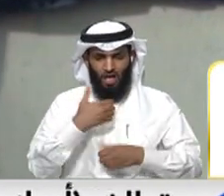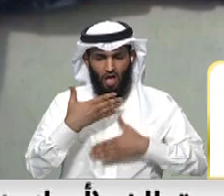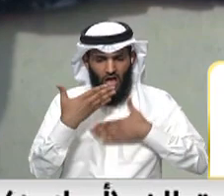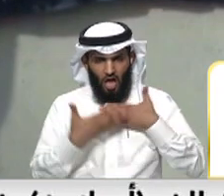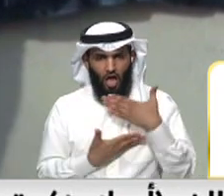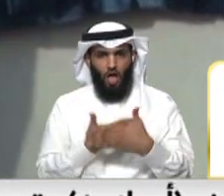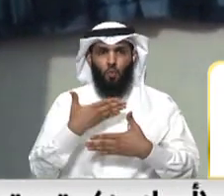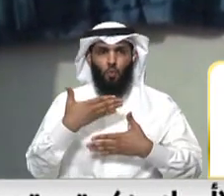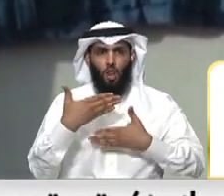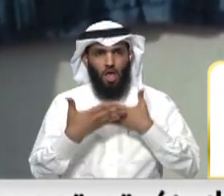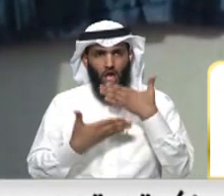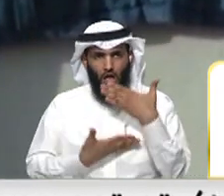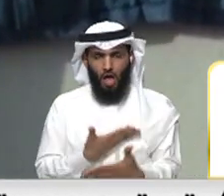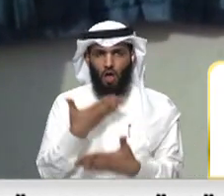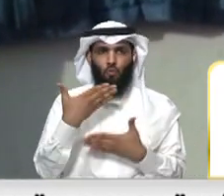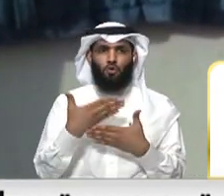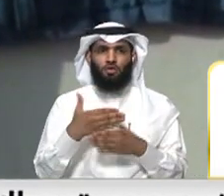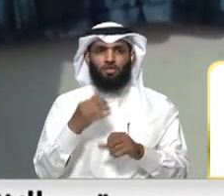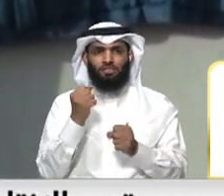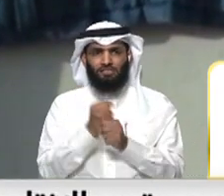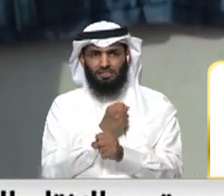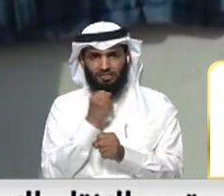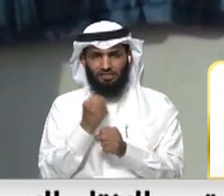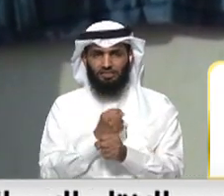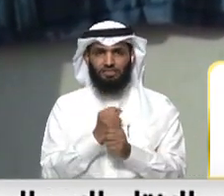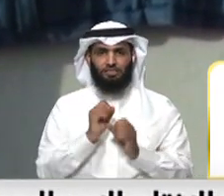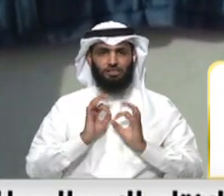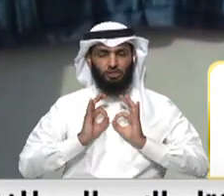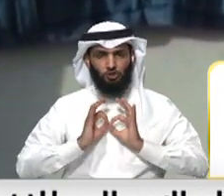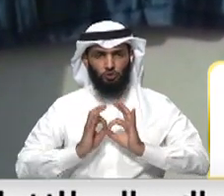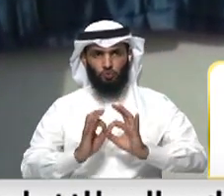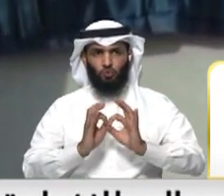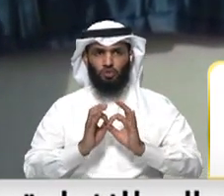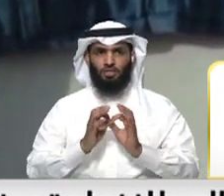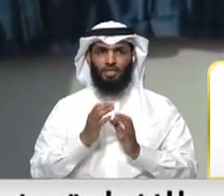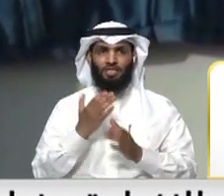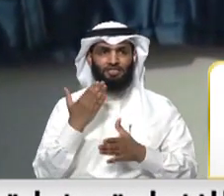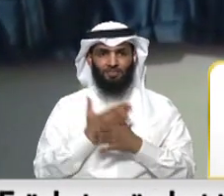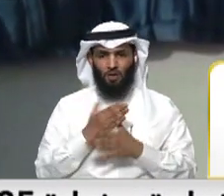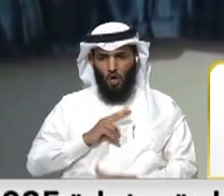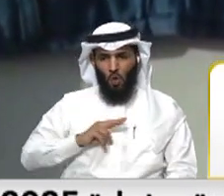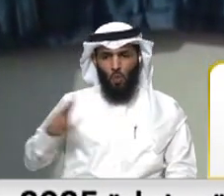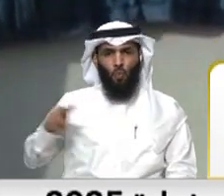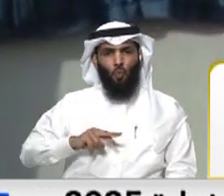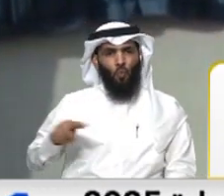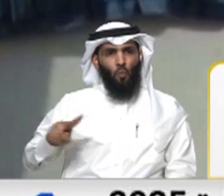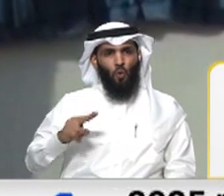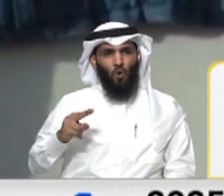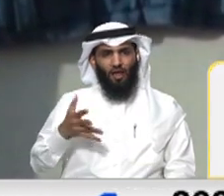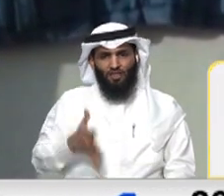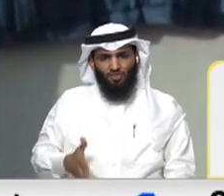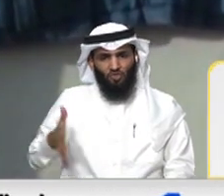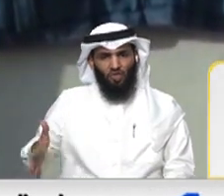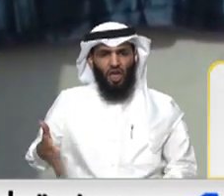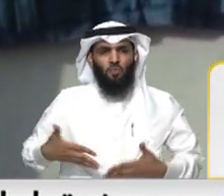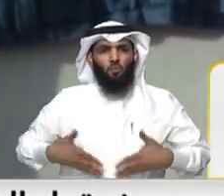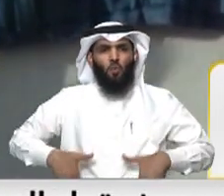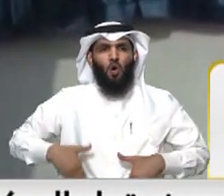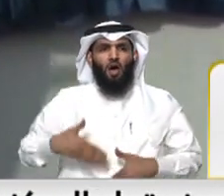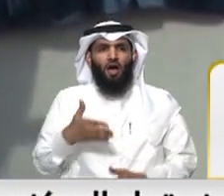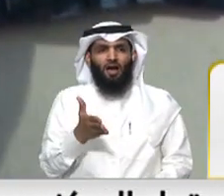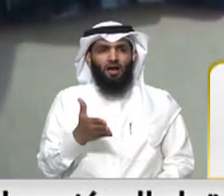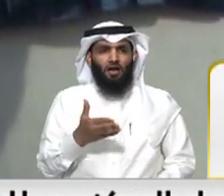عشان اني اكمل شغلي واكمل الشيء اللي انا بعمله عشان اخواتي الصغار فانا كنت اشتغل